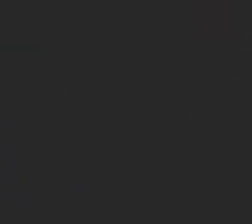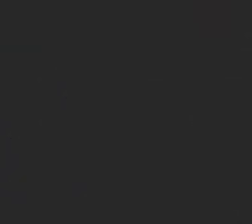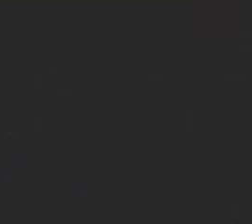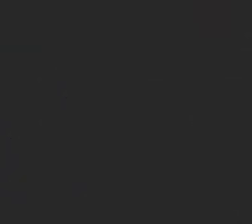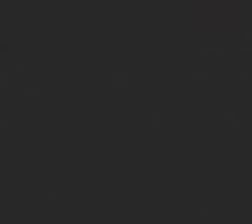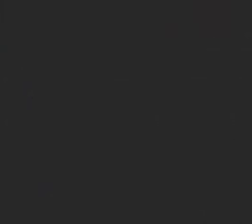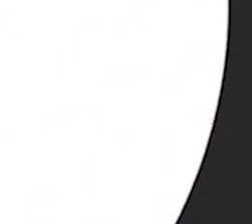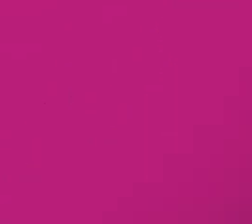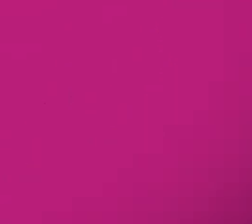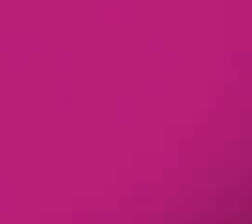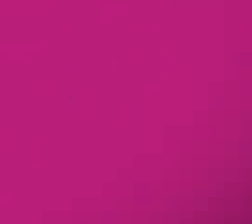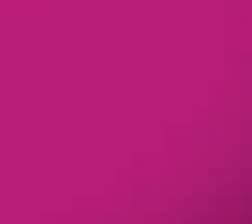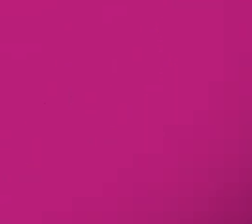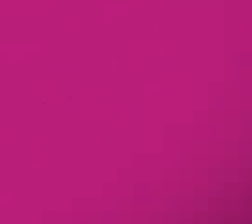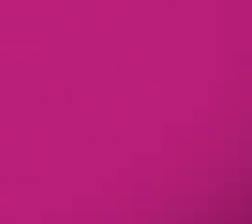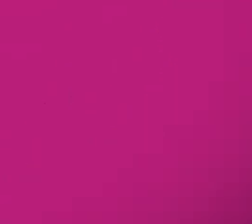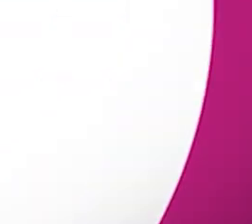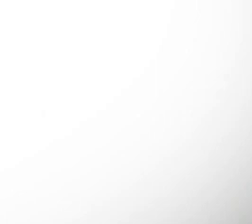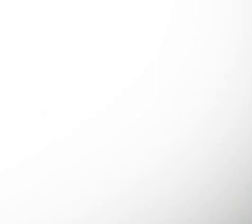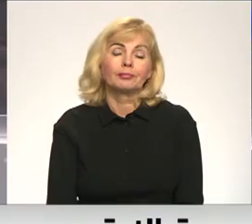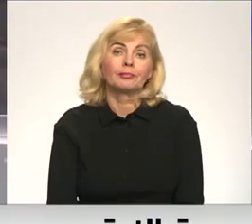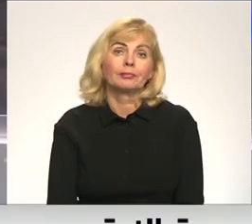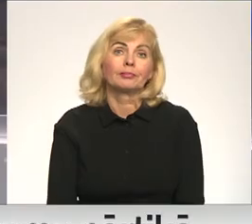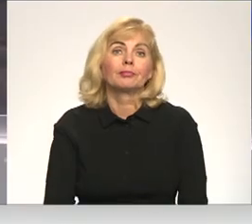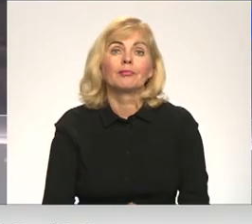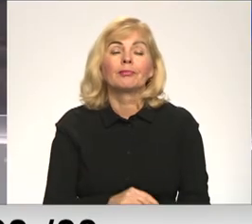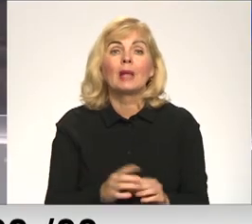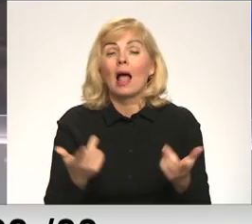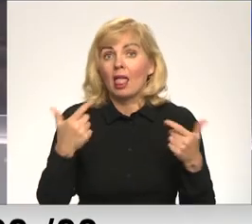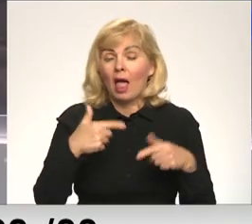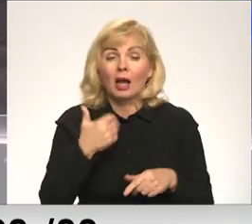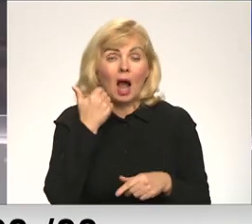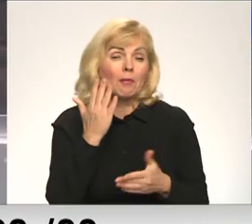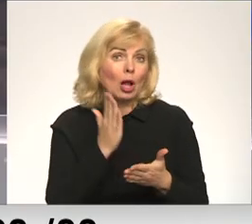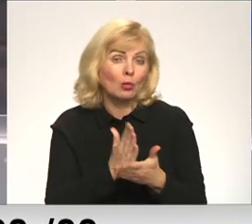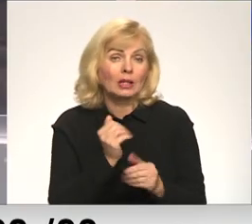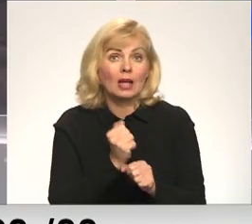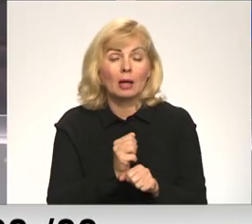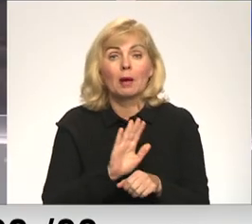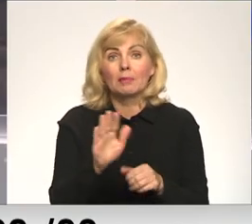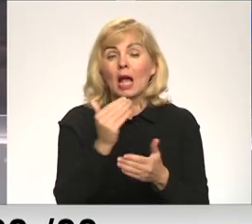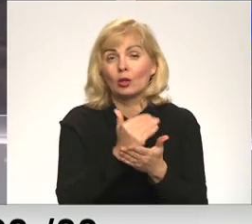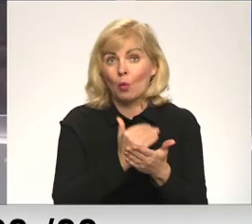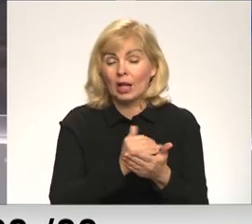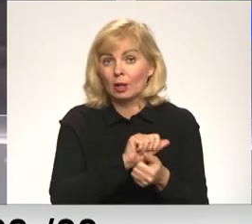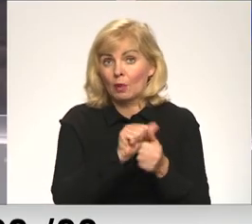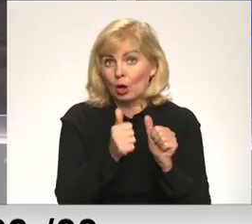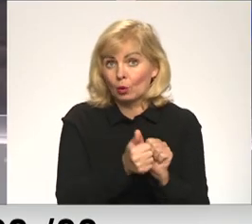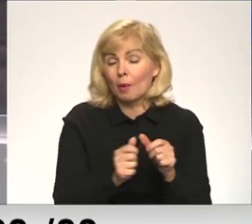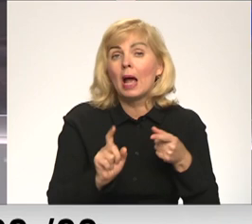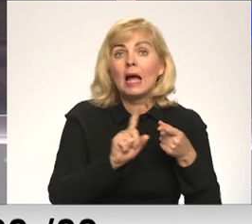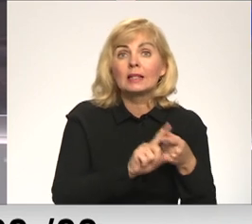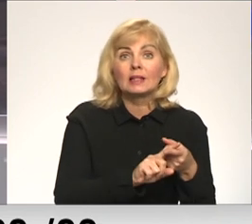Re, viss ēters ir te! Laikā, kamēr notiek darbs pie noteikumu grozījumiem, kas saistīti